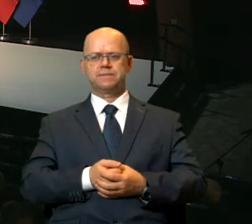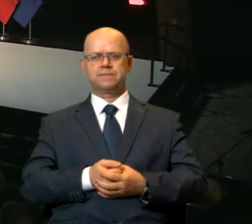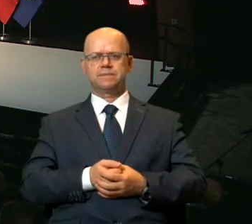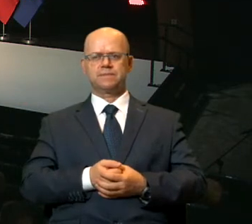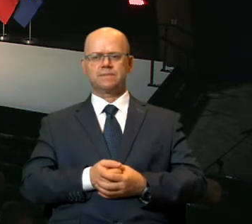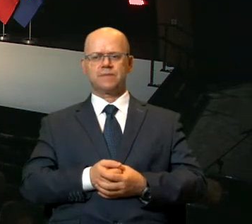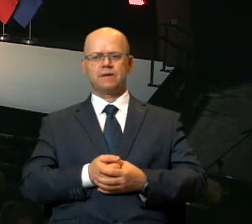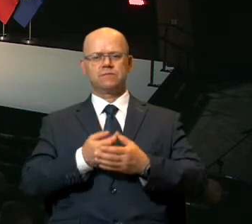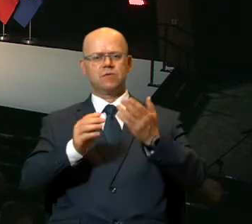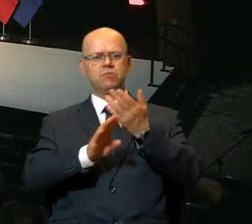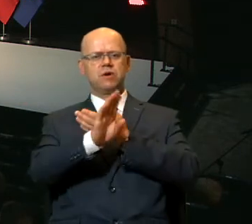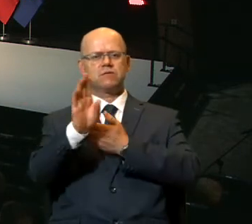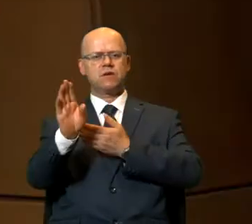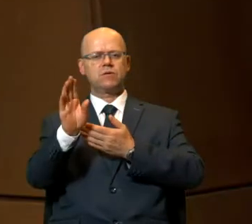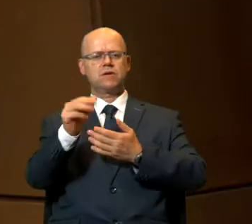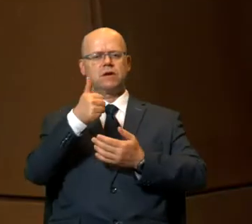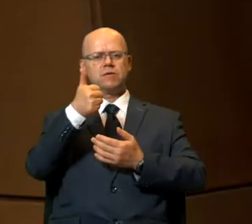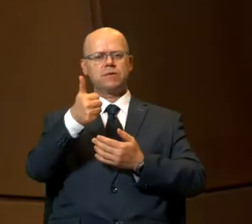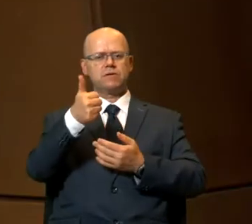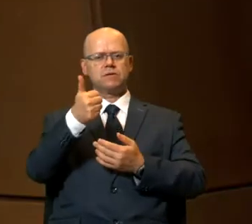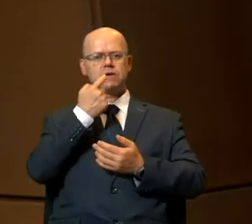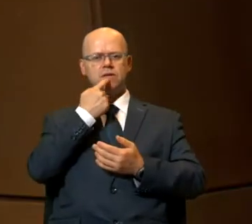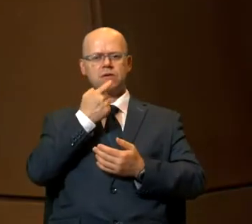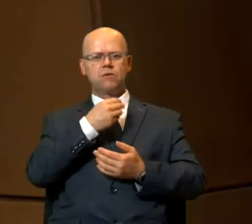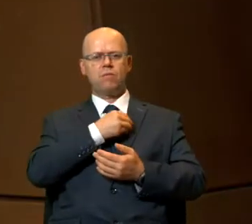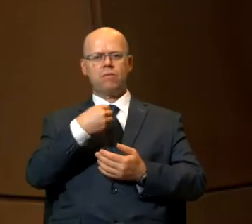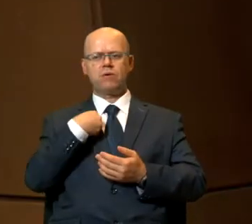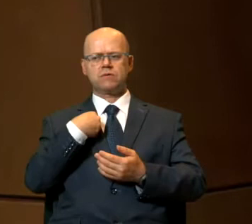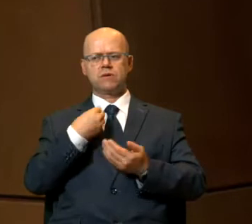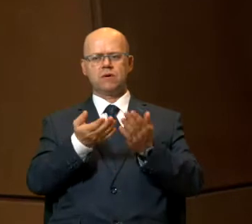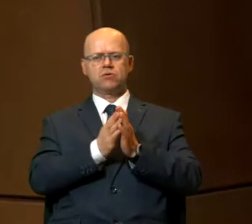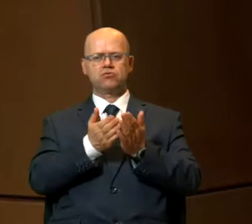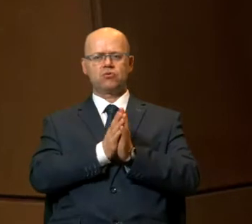Akurat ukazała się w ogóle pierwsza w języku polskim książka.